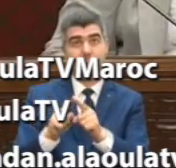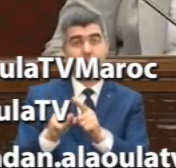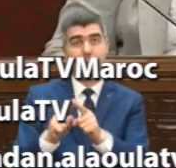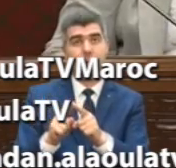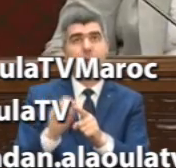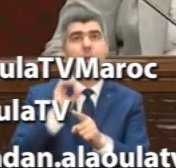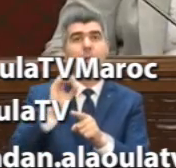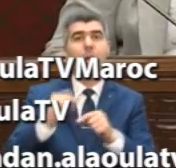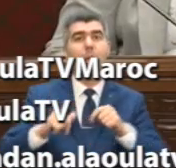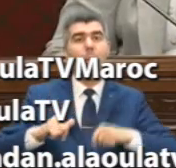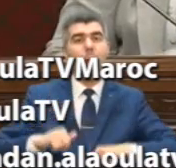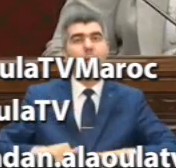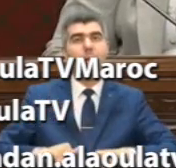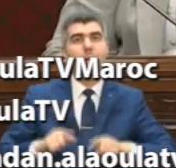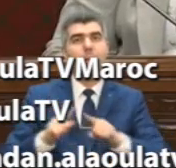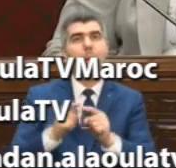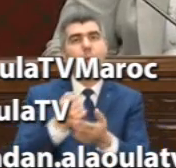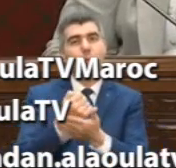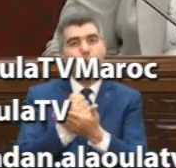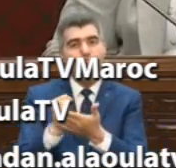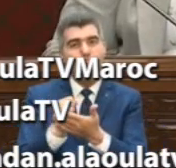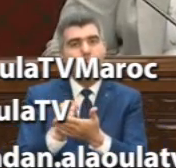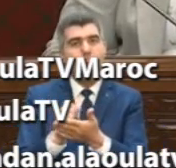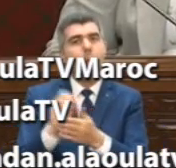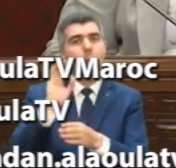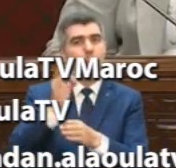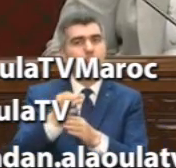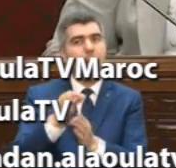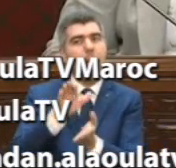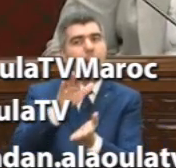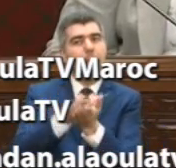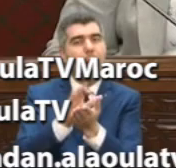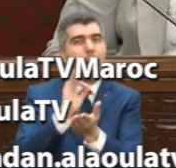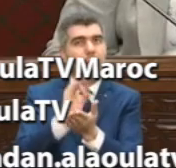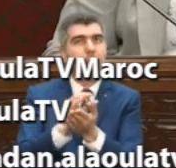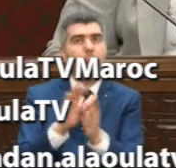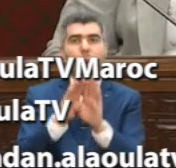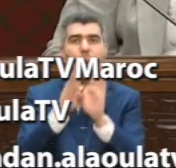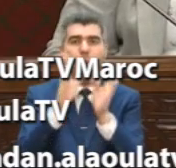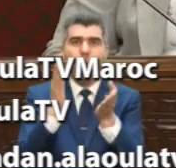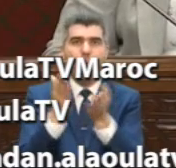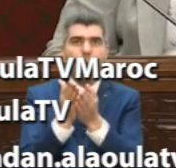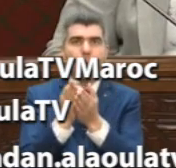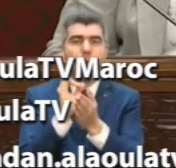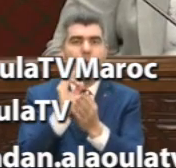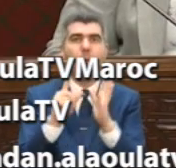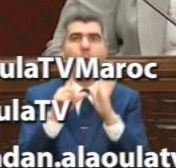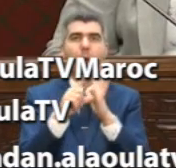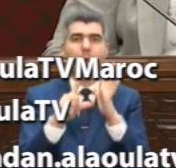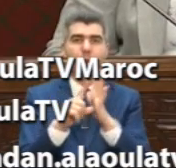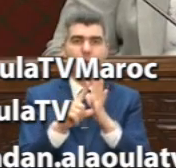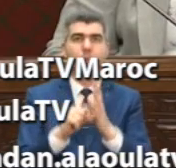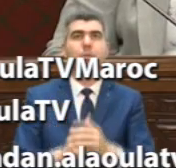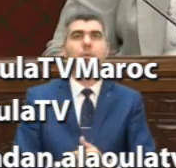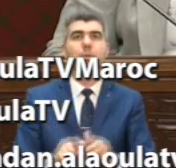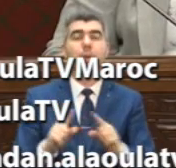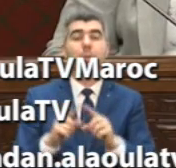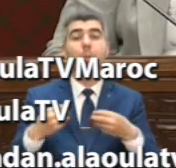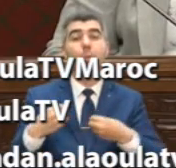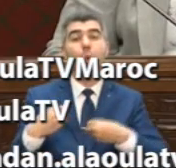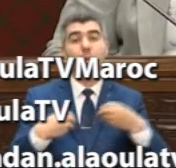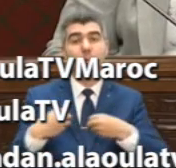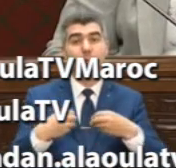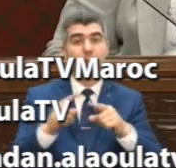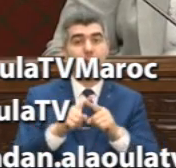كقطاع انك تحيده ولا تخليه، فهذه كلها ممارسات في اطار القانون. بغيت نقول بان المدير في وضعيه